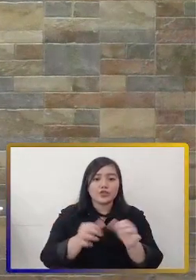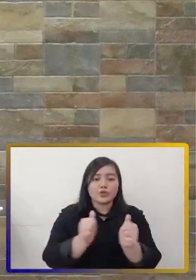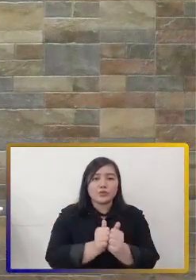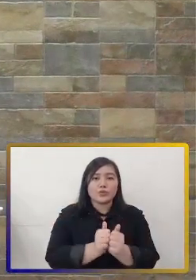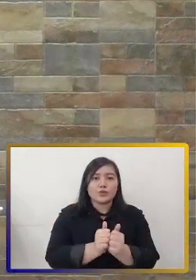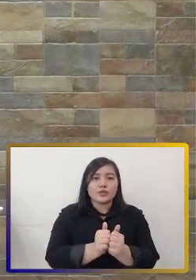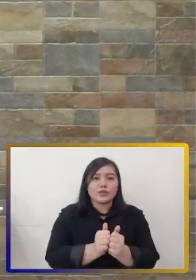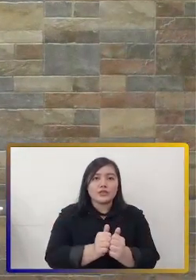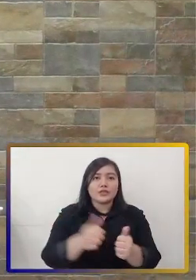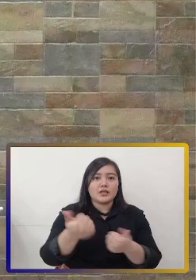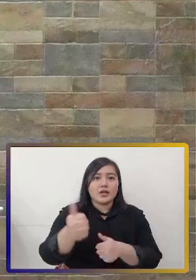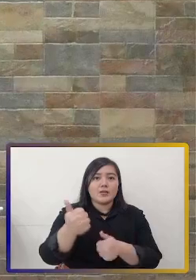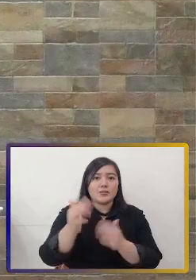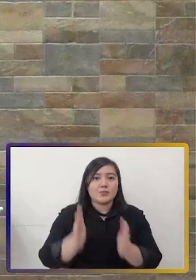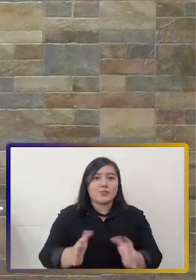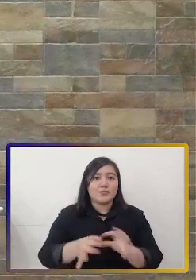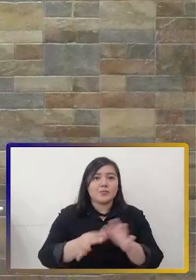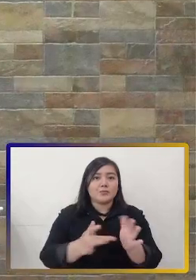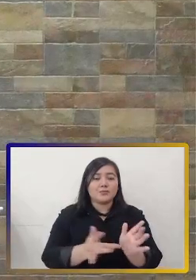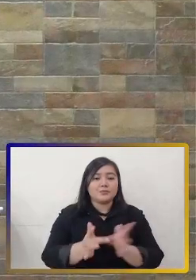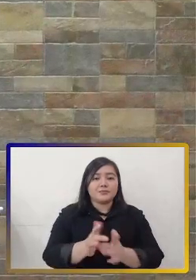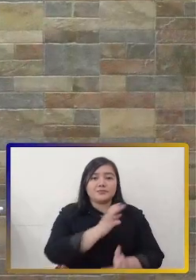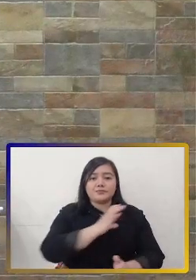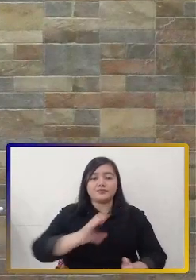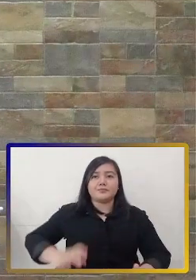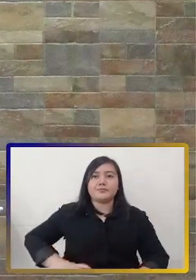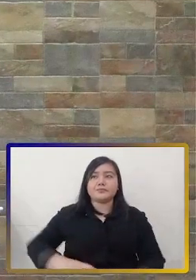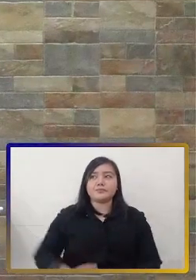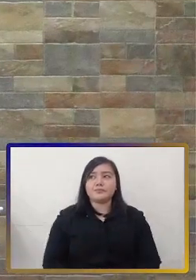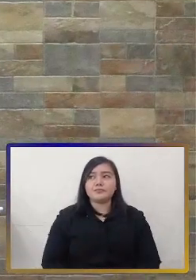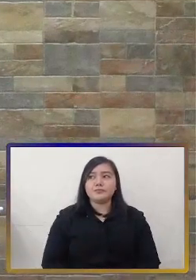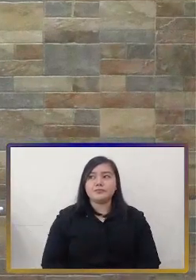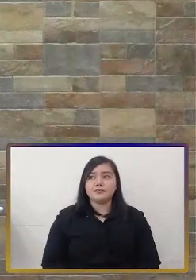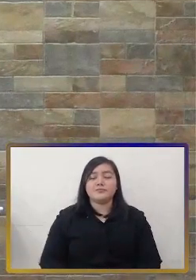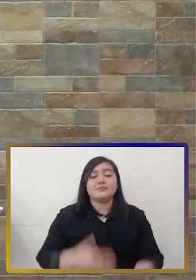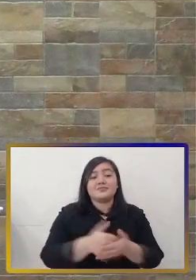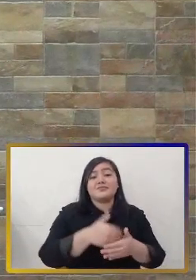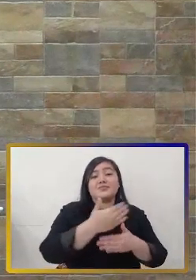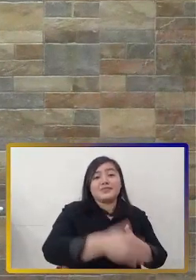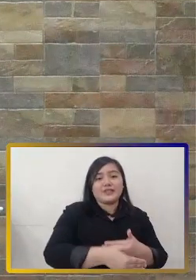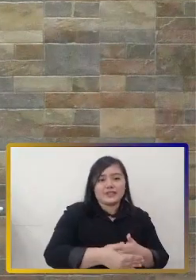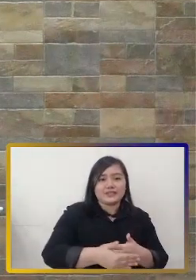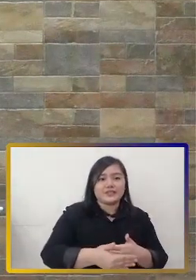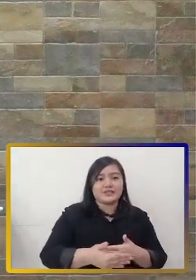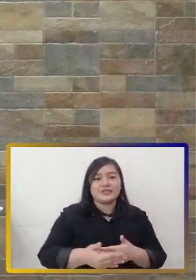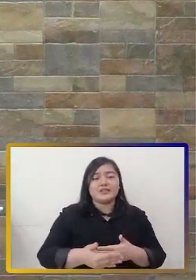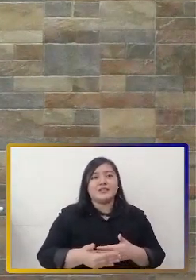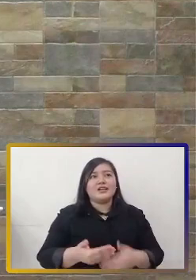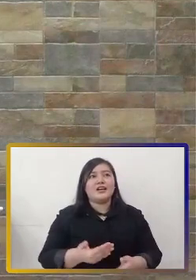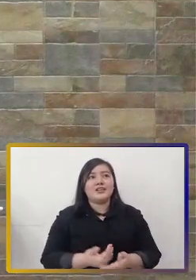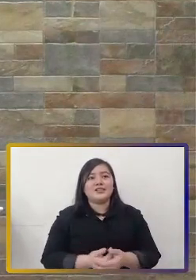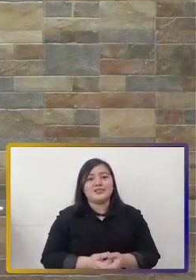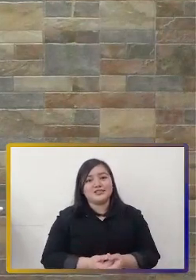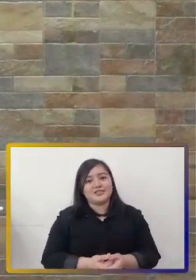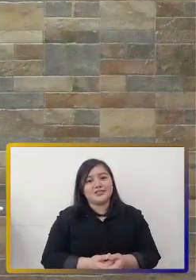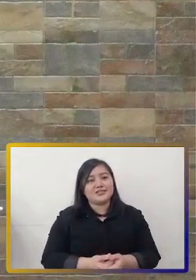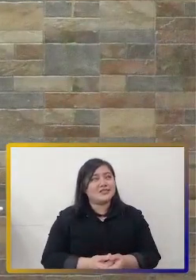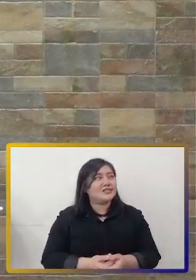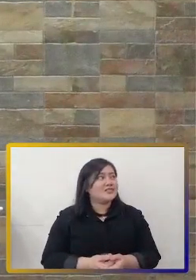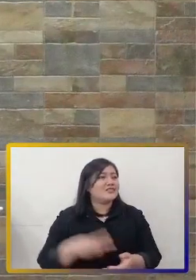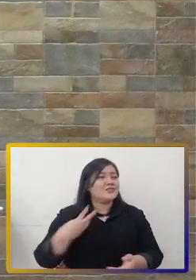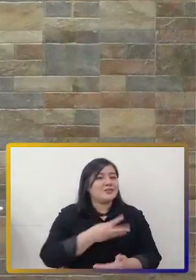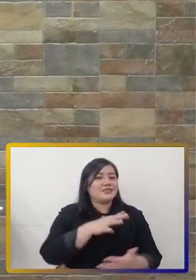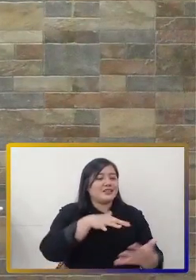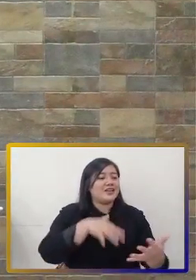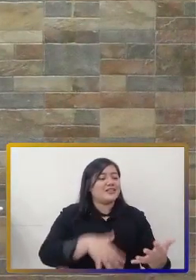First century, may pinakita na ako sa inyong personalidad. Sa susunod, pupunta tayo sa pangalawang century. By century,